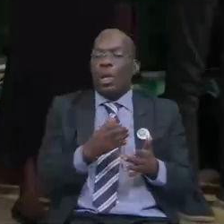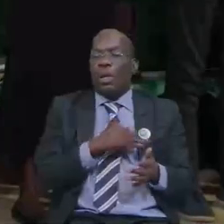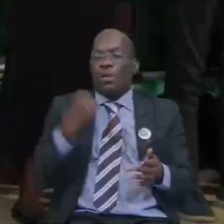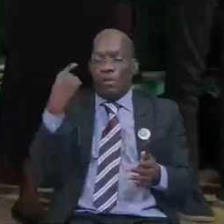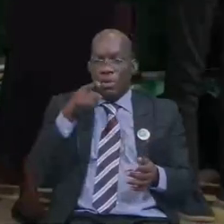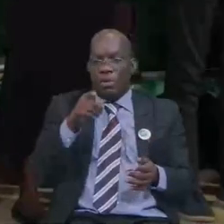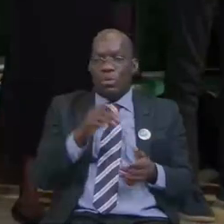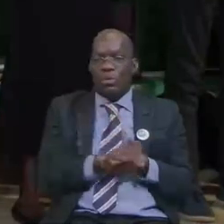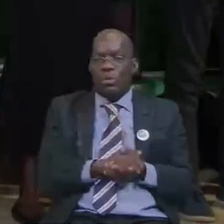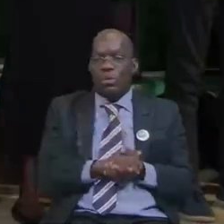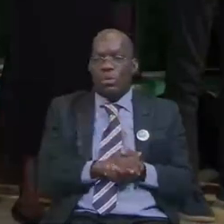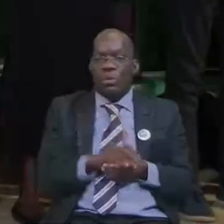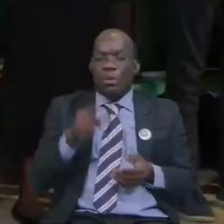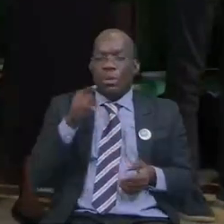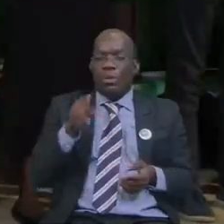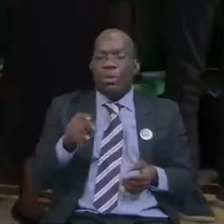tu crois